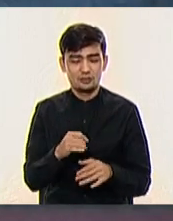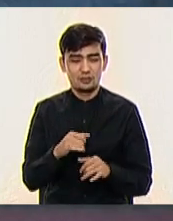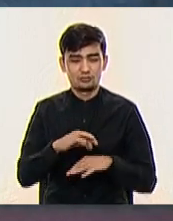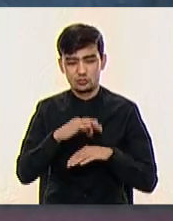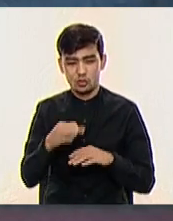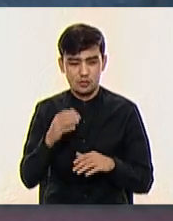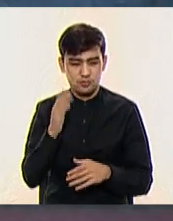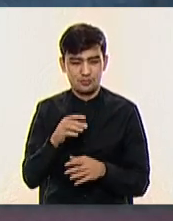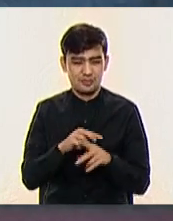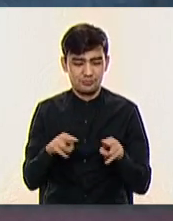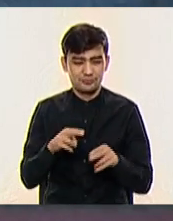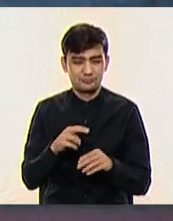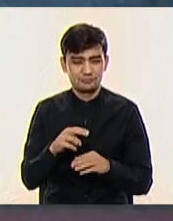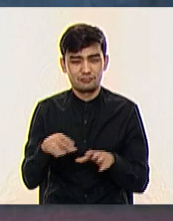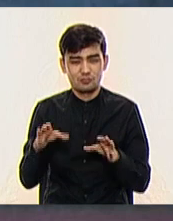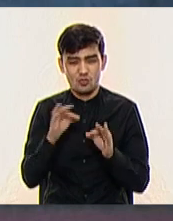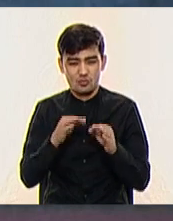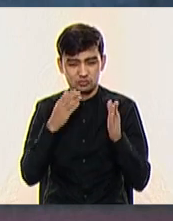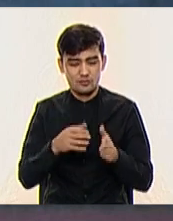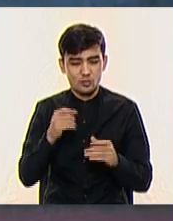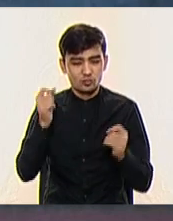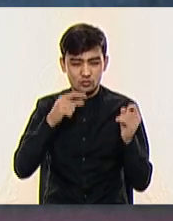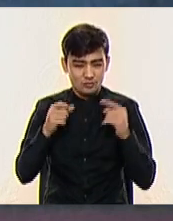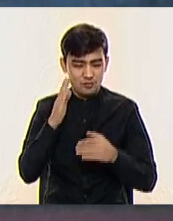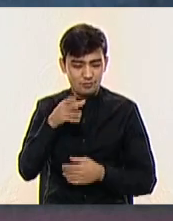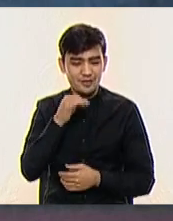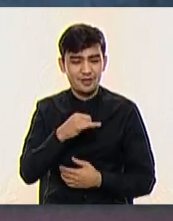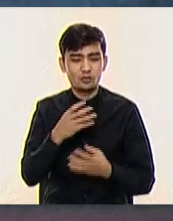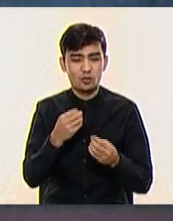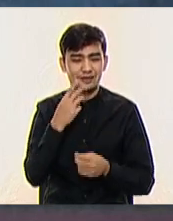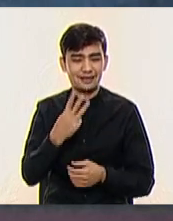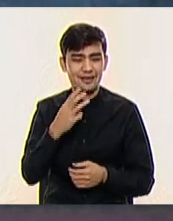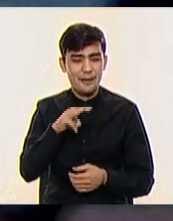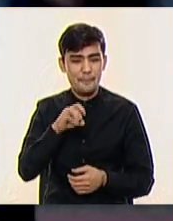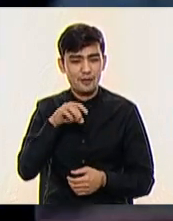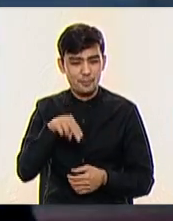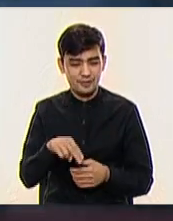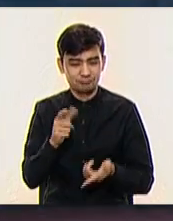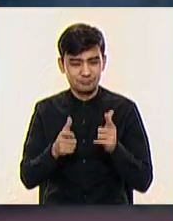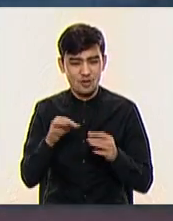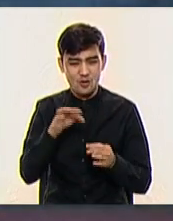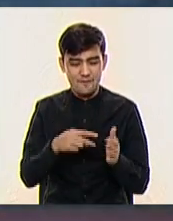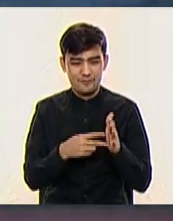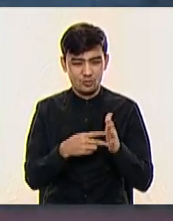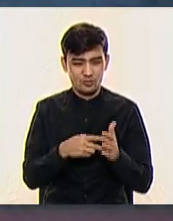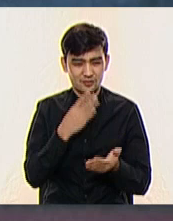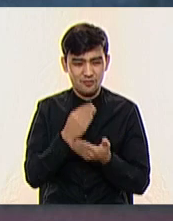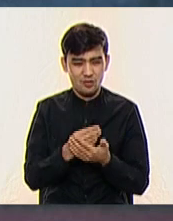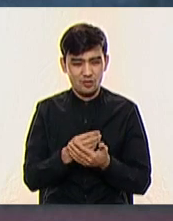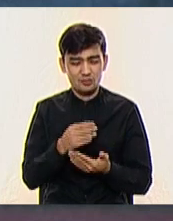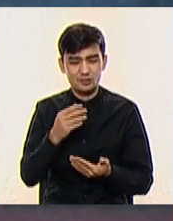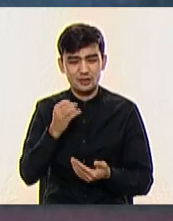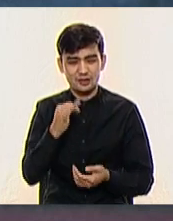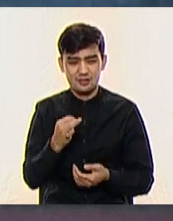ужесточаться меры, будем так говорить, да. Вместе с тем, вот это принято для 3 МРП, это действительно незначительная сумма для того, что